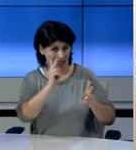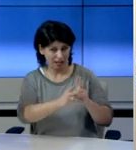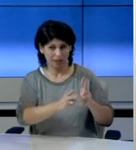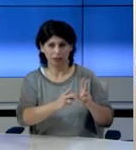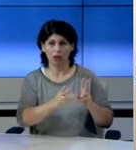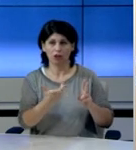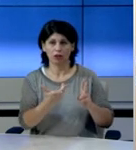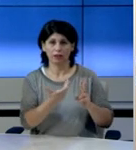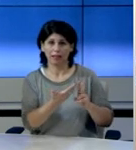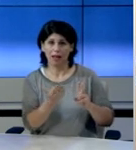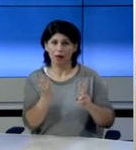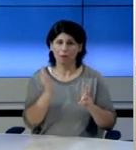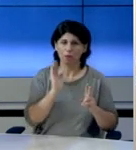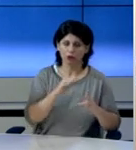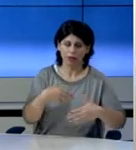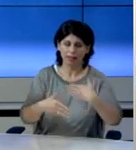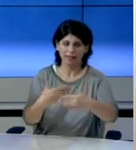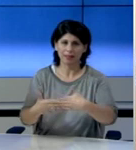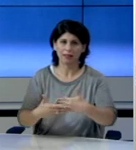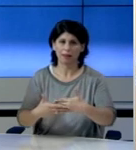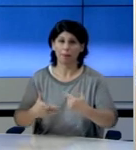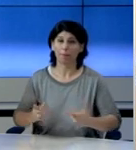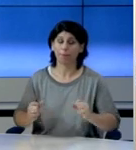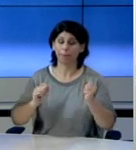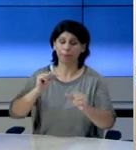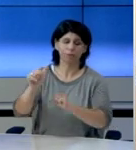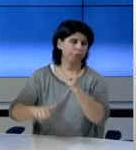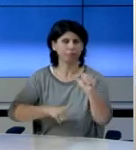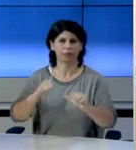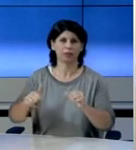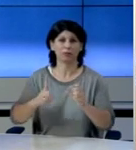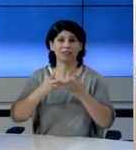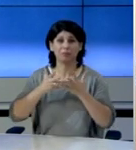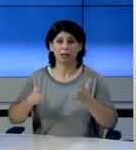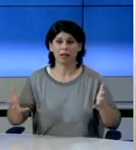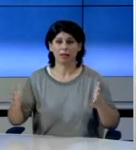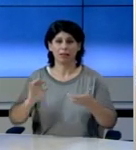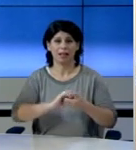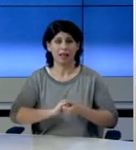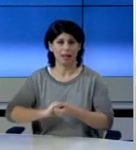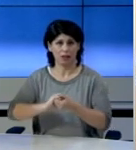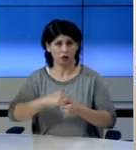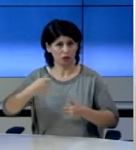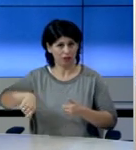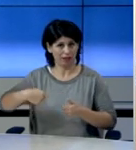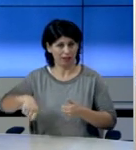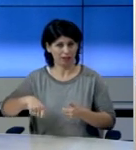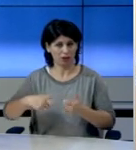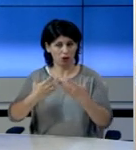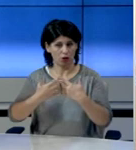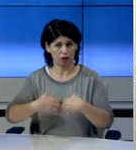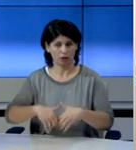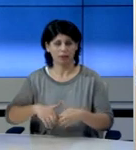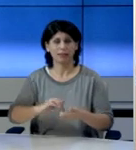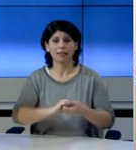ότι βρίσκεται πίσω και από ένα εν εξελίξει πραξικόπημα στη μεγαλύτερη ένωση δικαστικών λειτουργών,